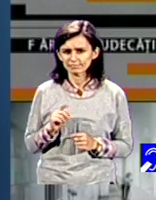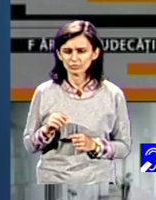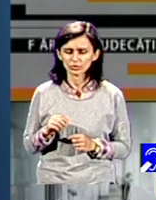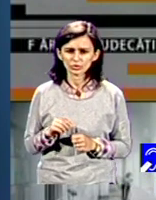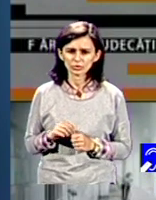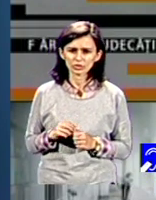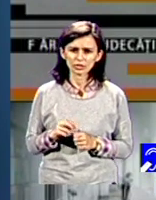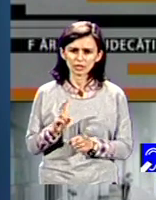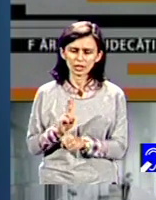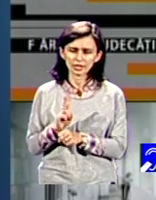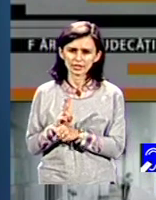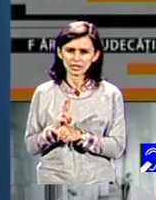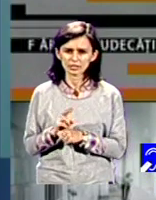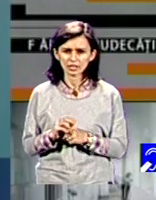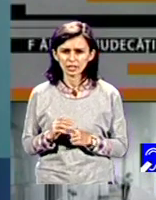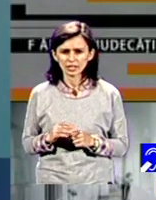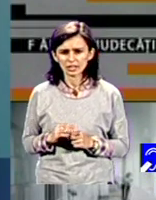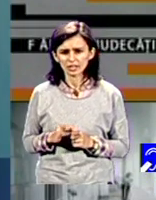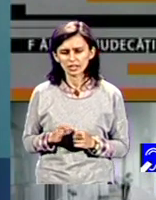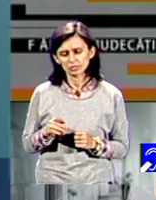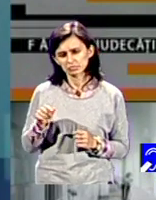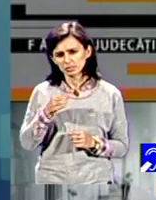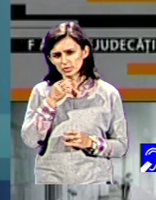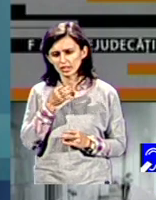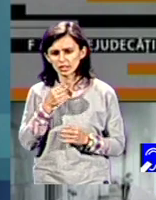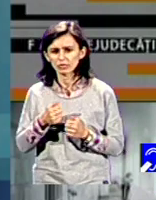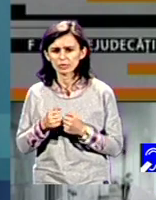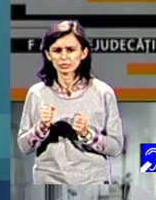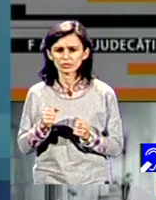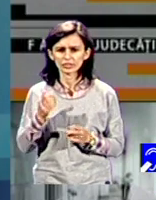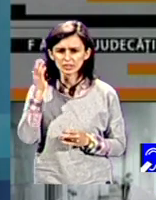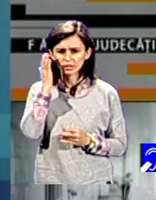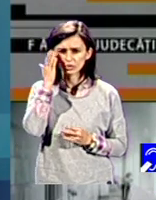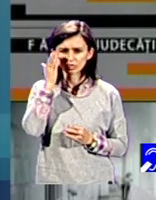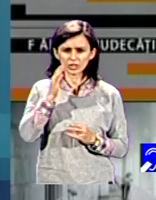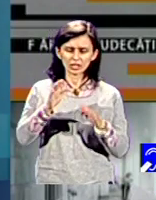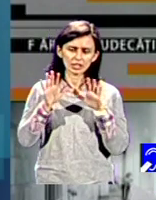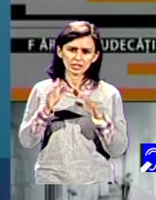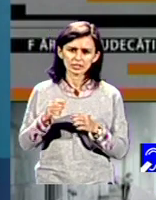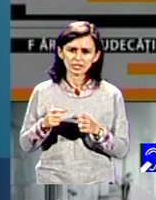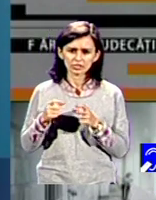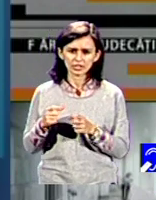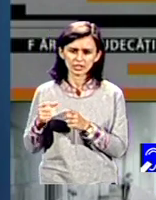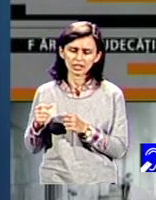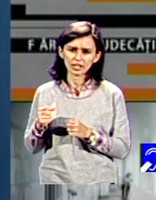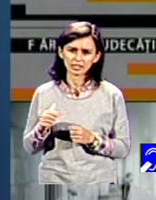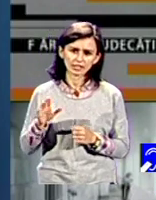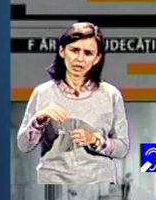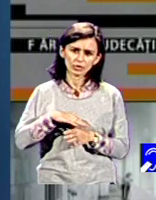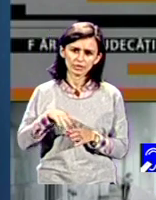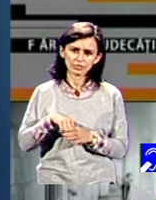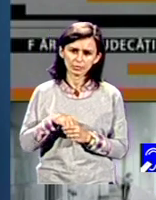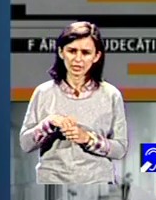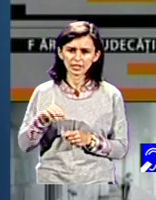cred că merită punctate spune bine au terminat o școală privată școală profesională 10 clase dar uite iau familii au părinți au întors în